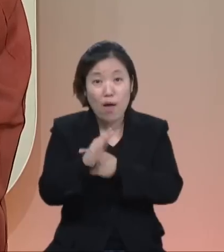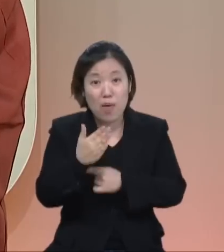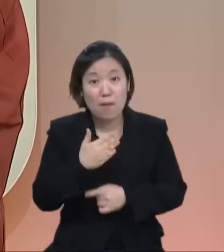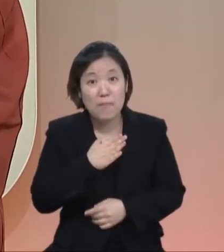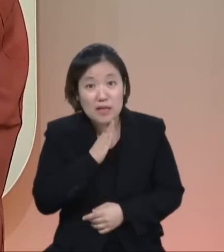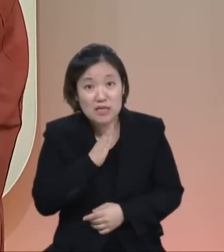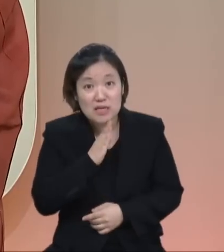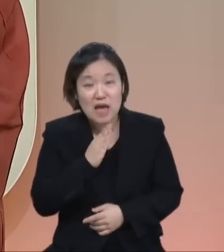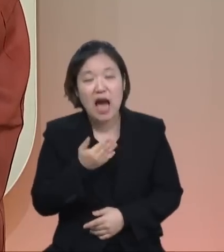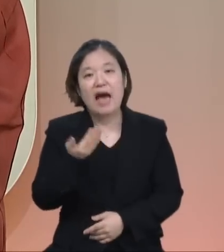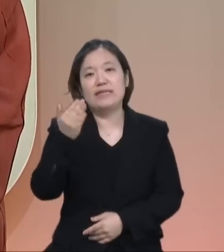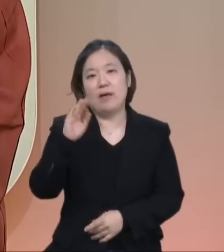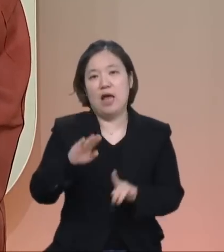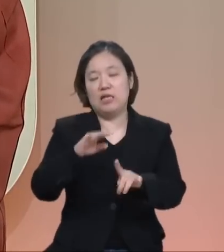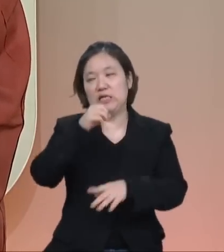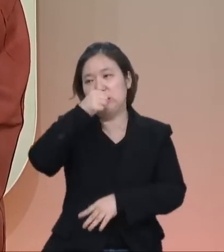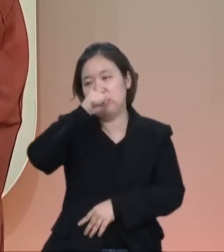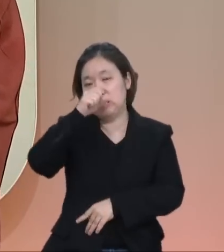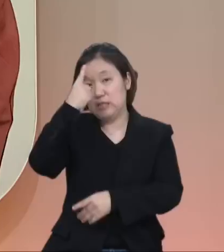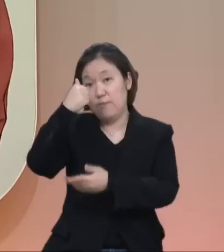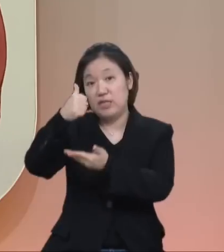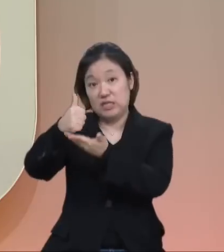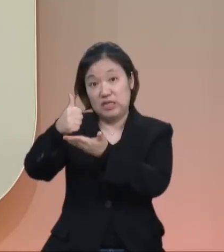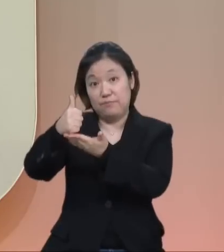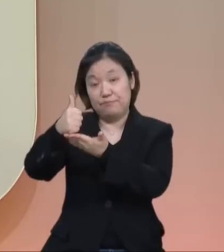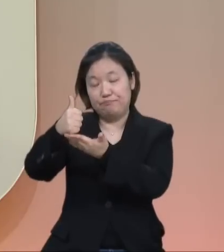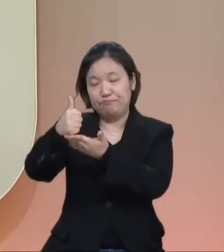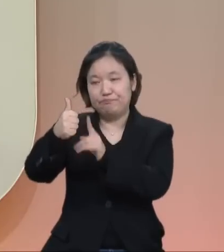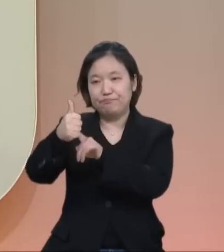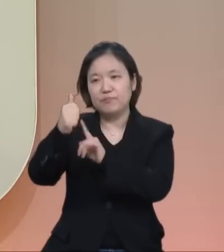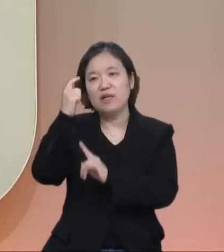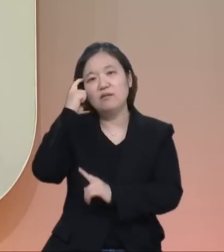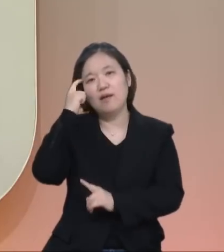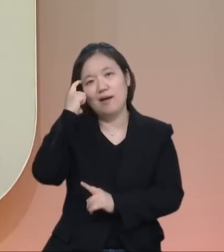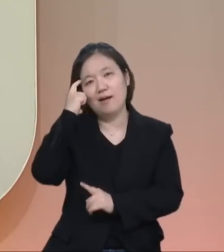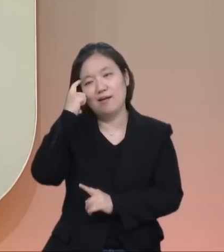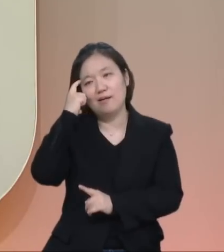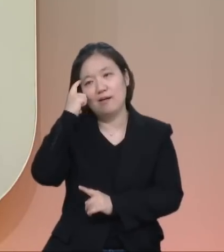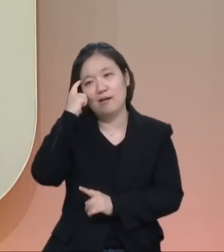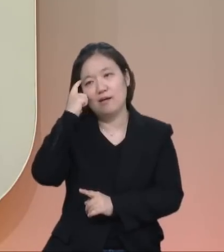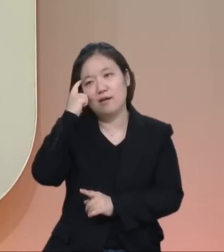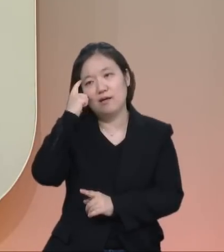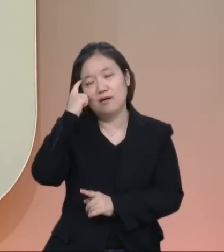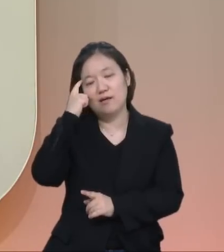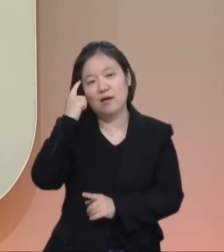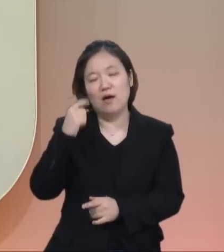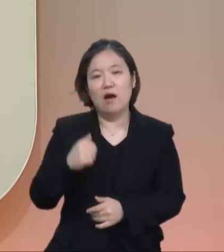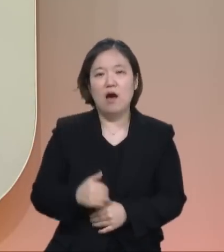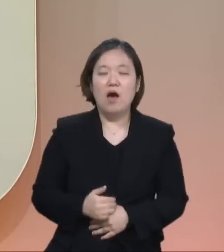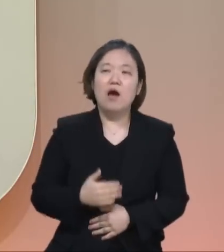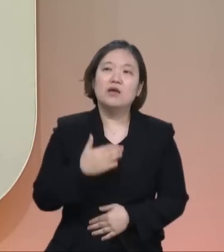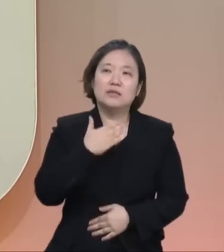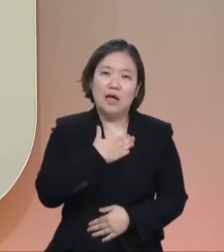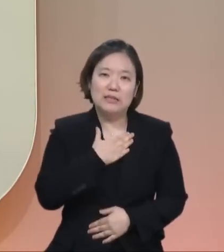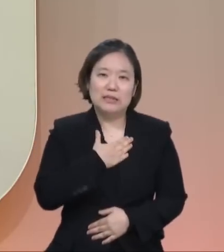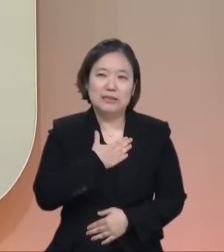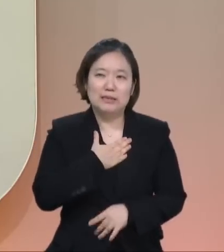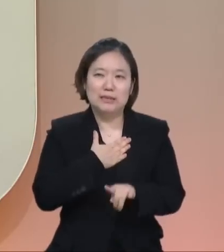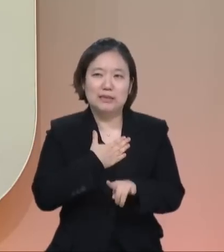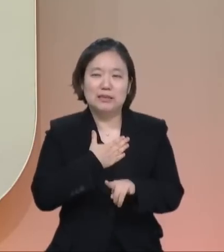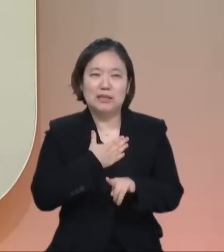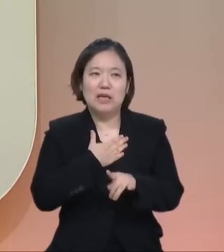대만의 인환스님께서 홀연히 무슨 생각을 하셨냐면 나는